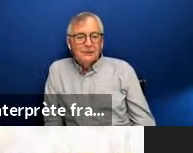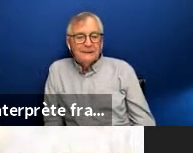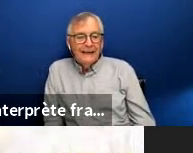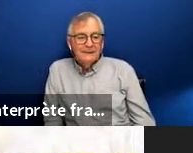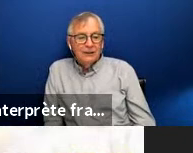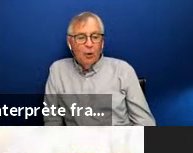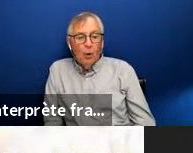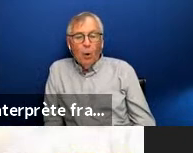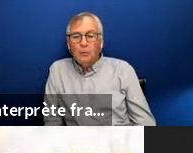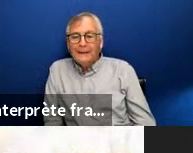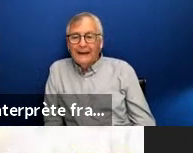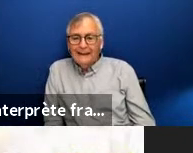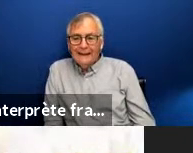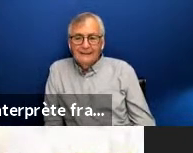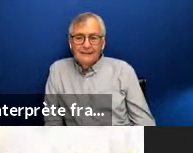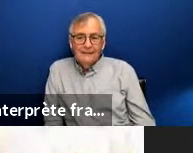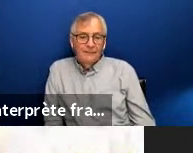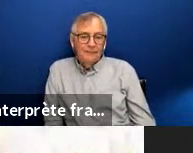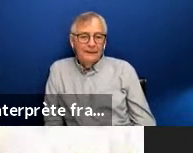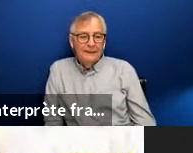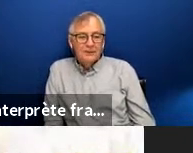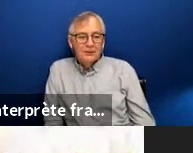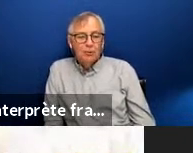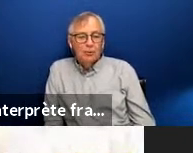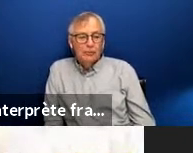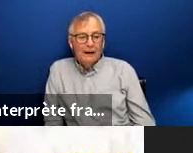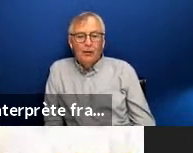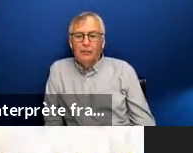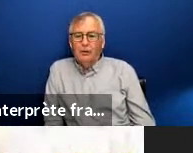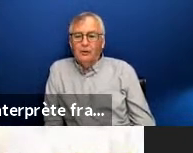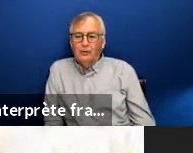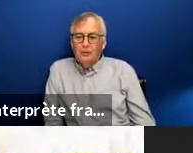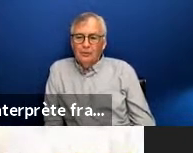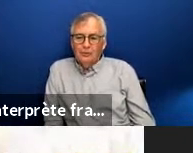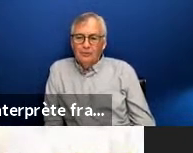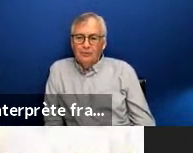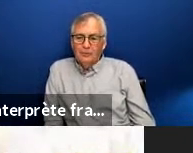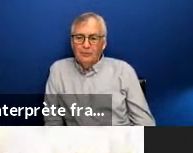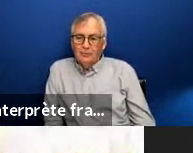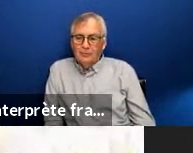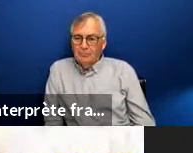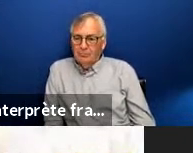C'est l'Association ontarienne des sourds francophones.